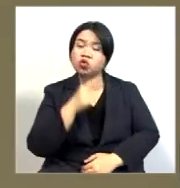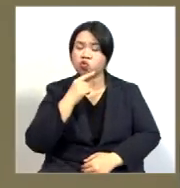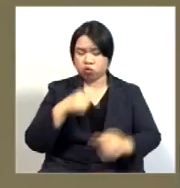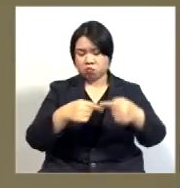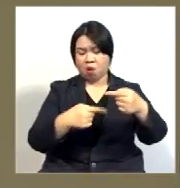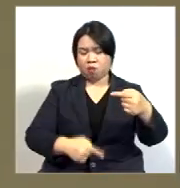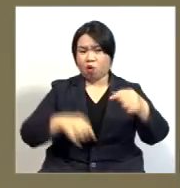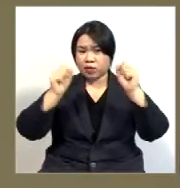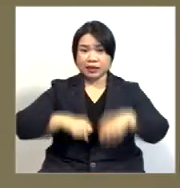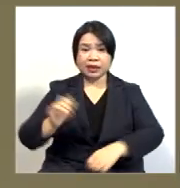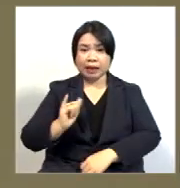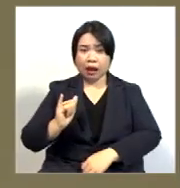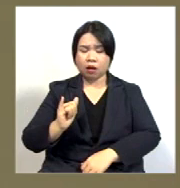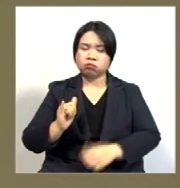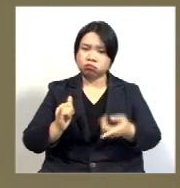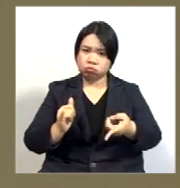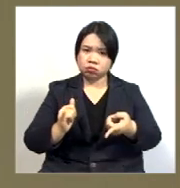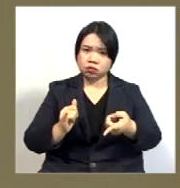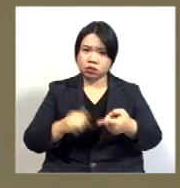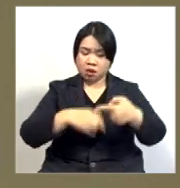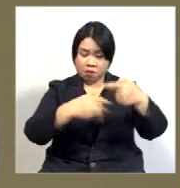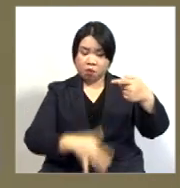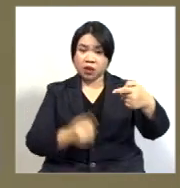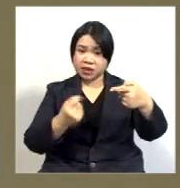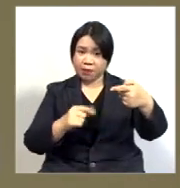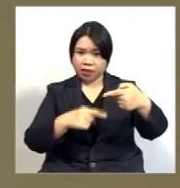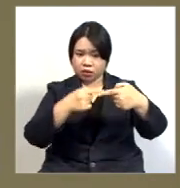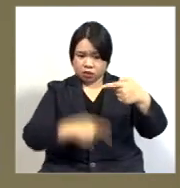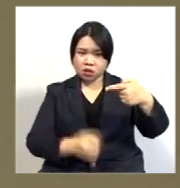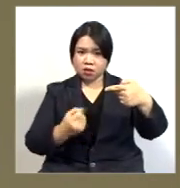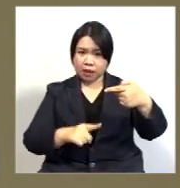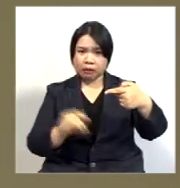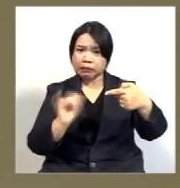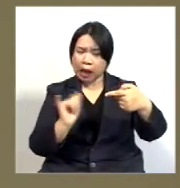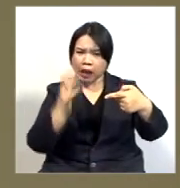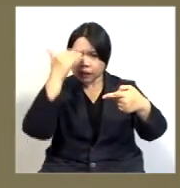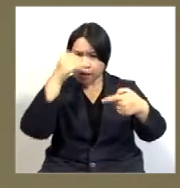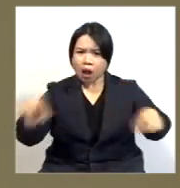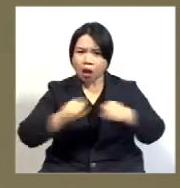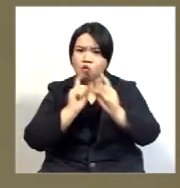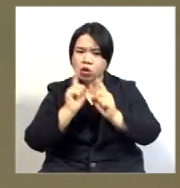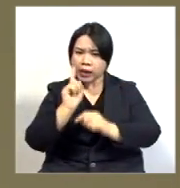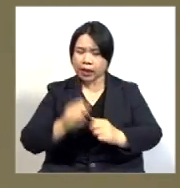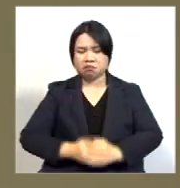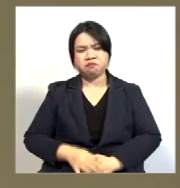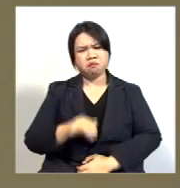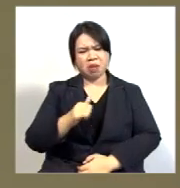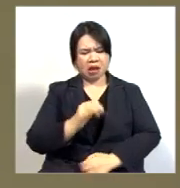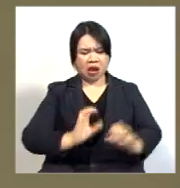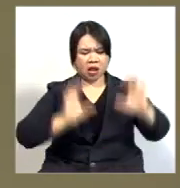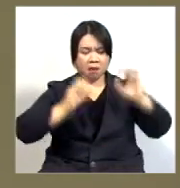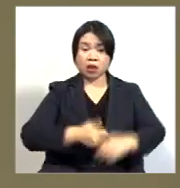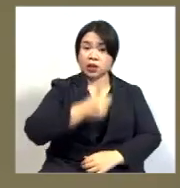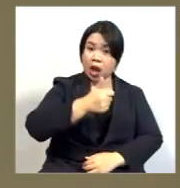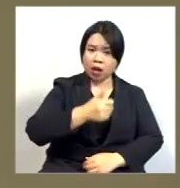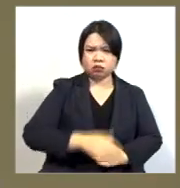ดสินส่วนที่11คดีที่ยังไม่ไปถึงไหนทำไมเอามาเจรจารัฐอาจจะชนะก็ได้แล้วถ้า